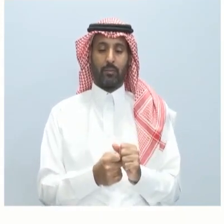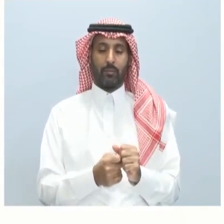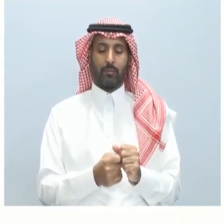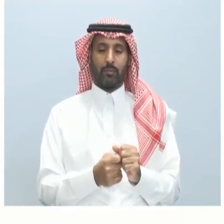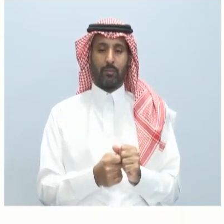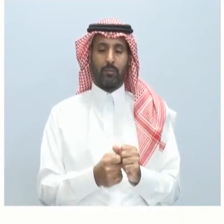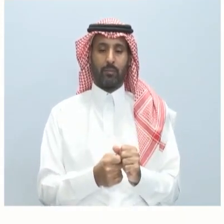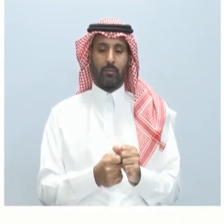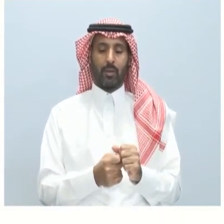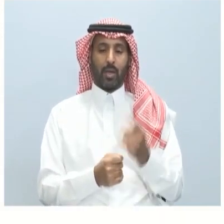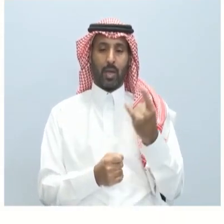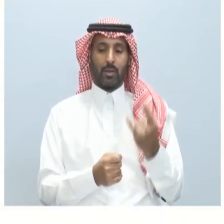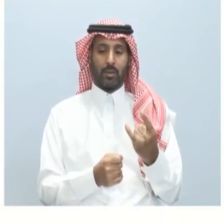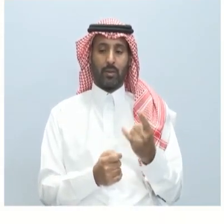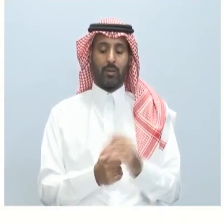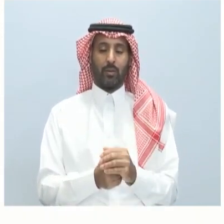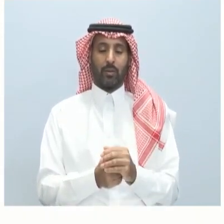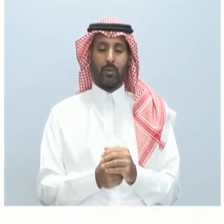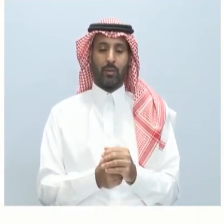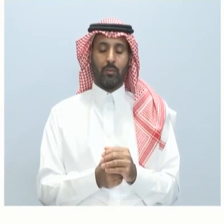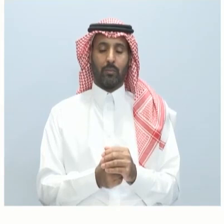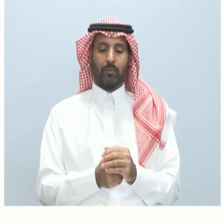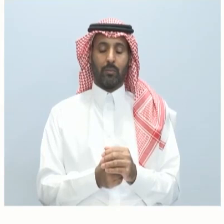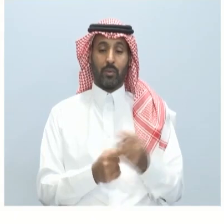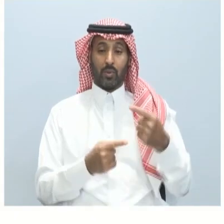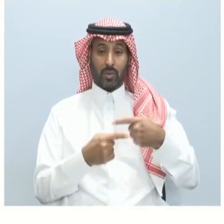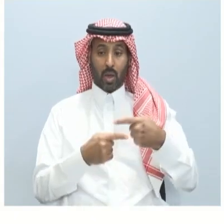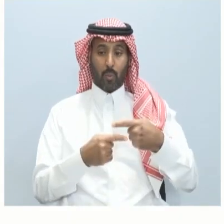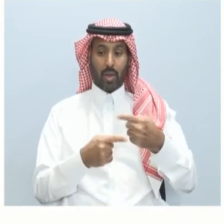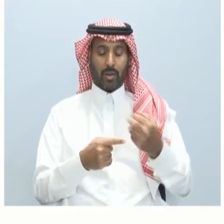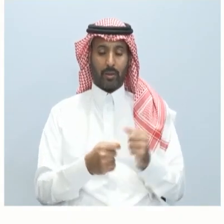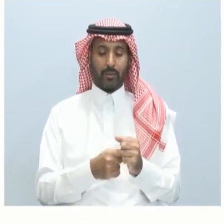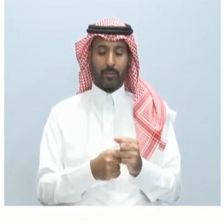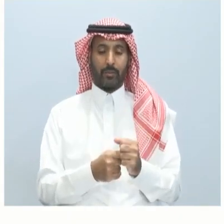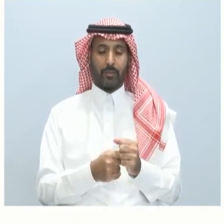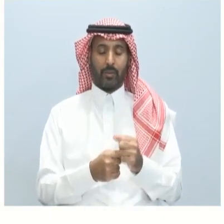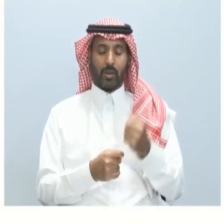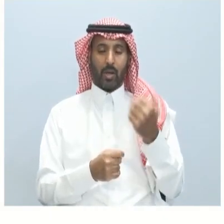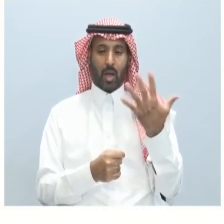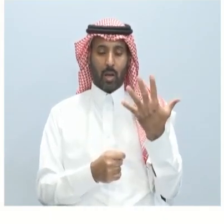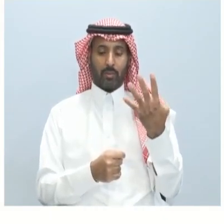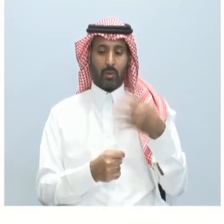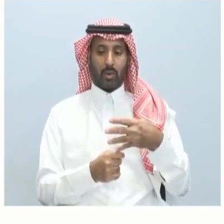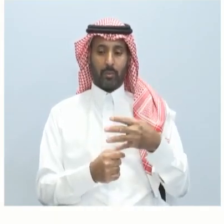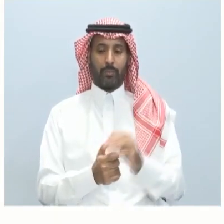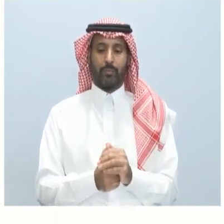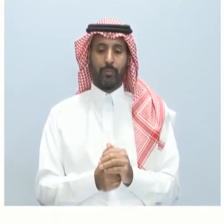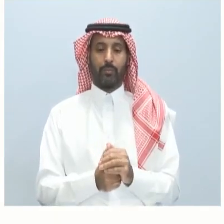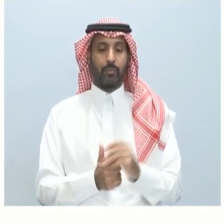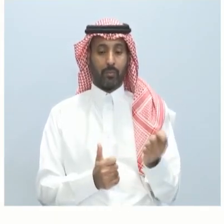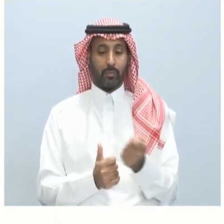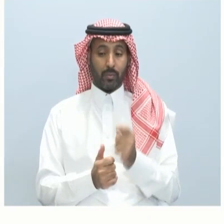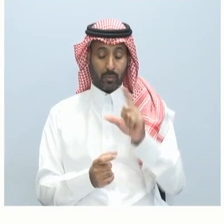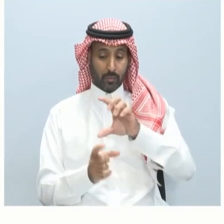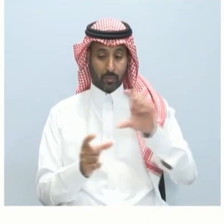ناقص 10 يساوي 55 اذا كتبنا